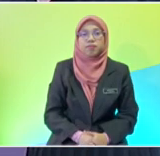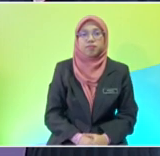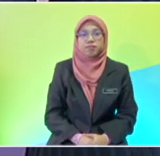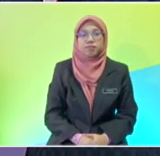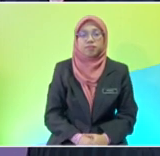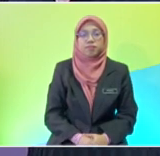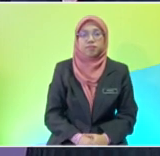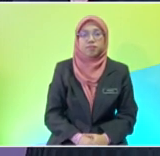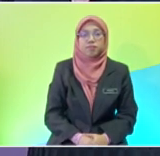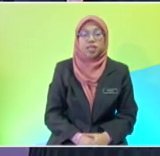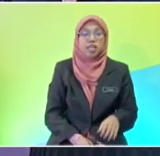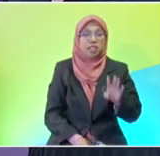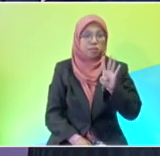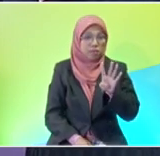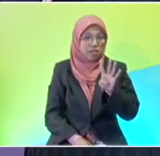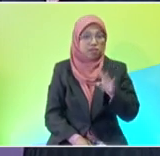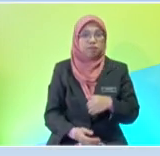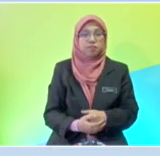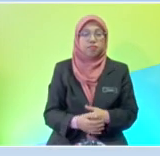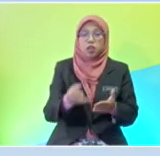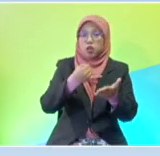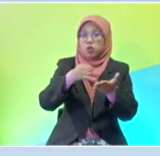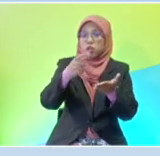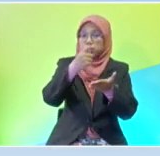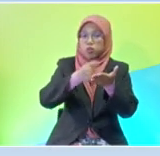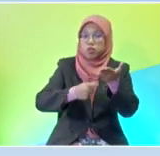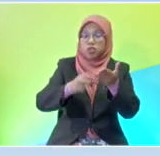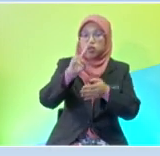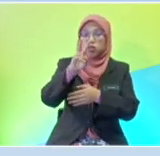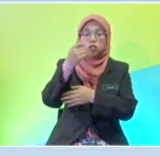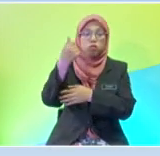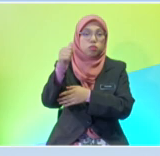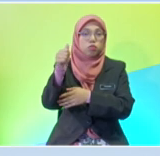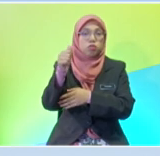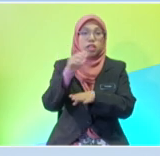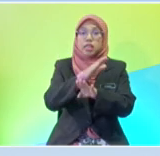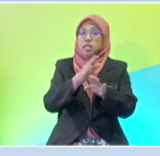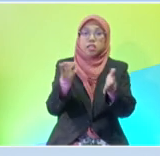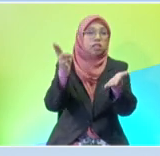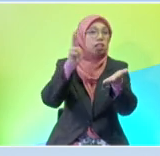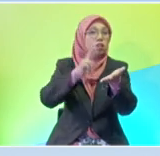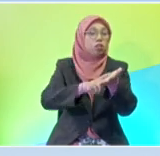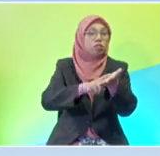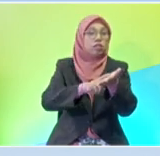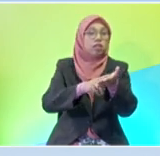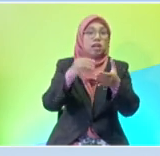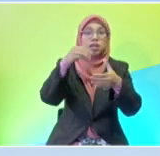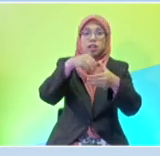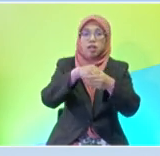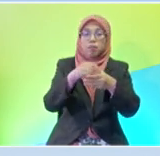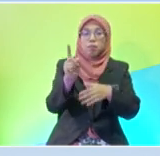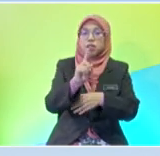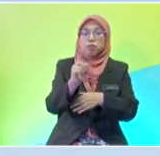baik yang keempat jualan tunai tidak direkot dalam mana-mana